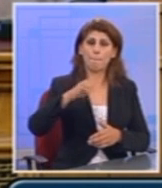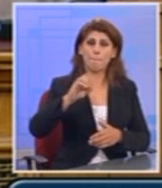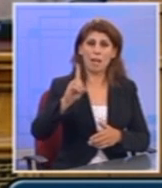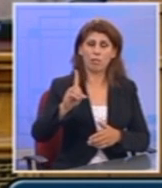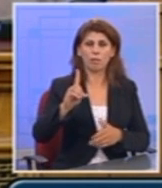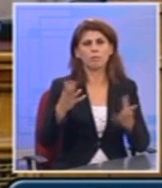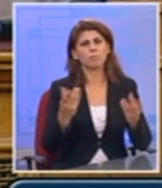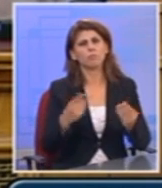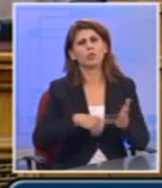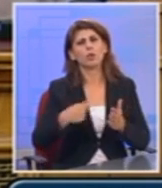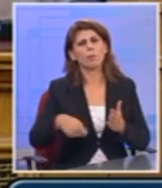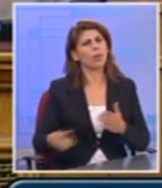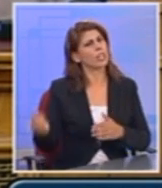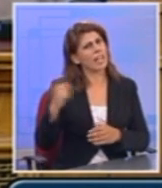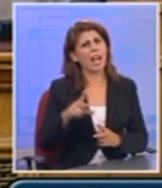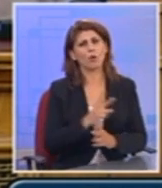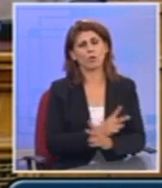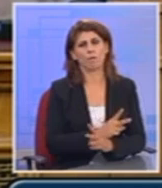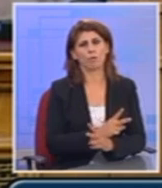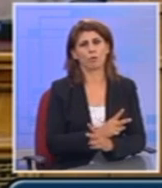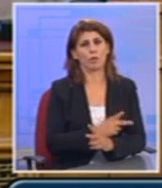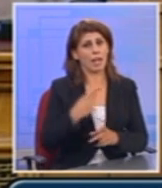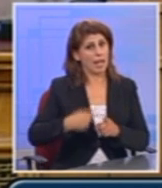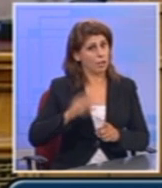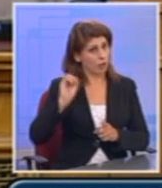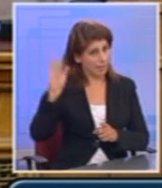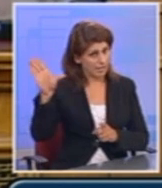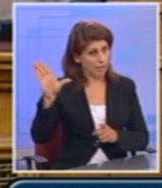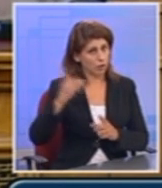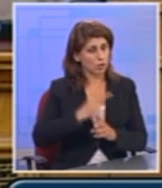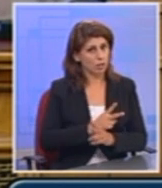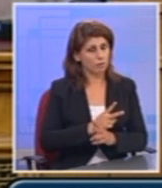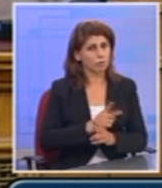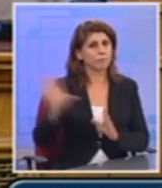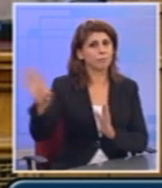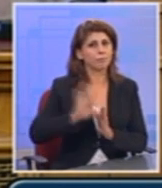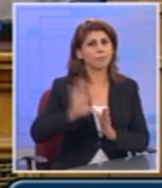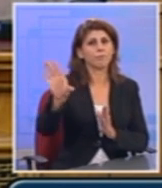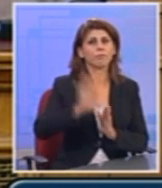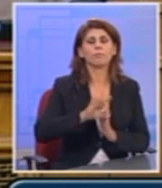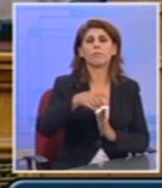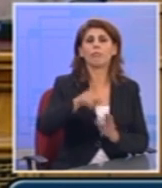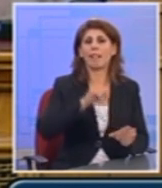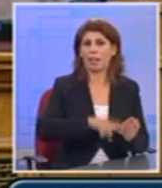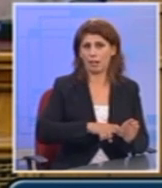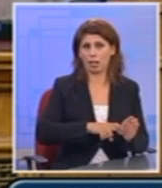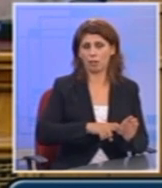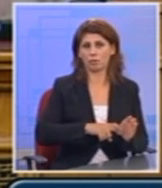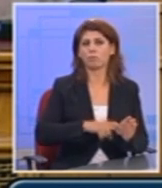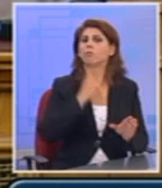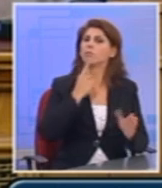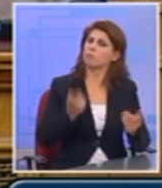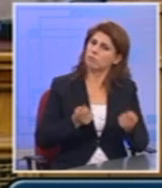των διαφόρων νομικών και άλλων συμβούλων ελλήνων και ξένων που προσέλαβε η τα υπδ ααε για να